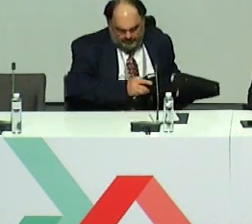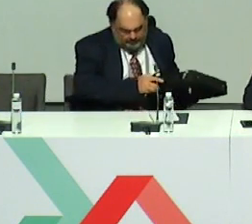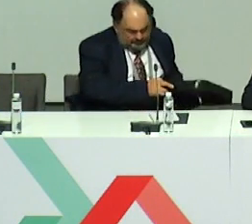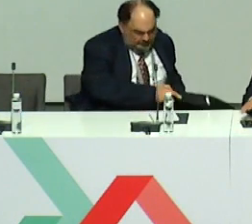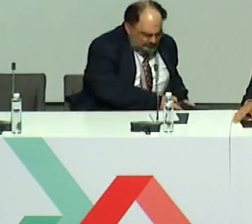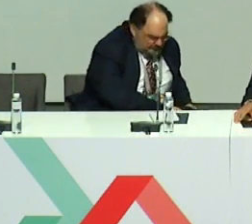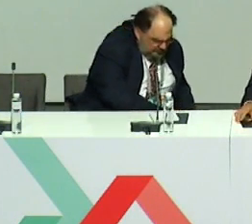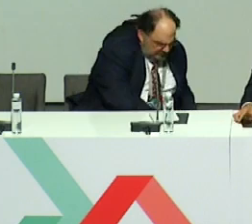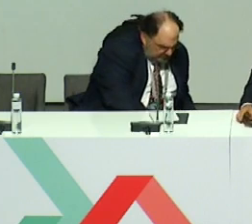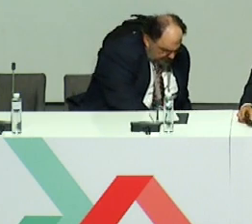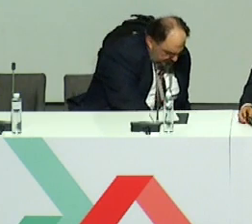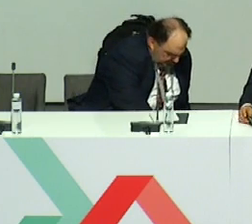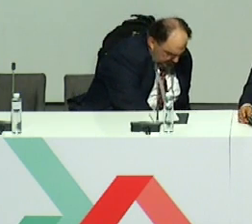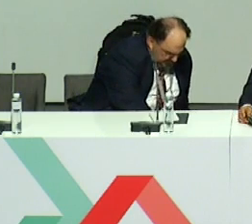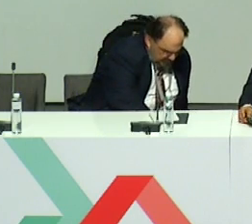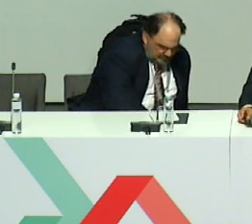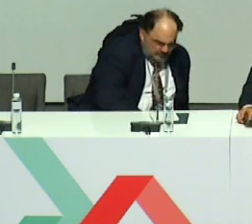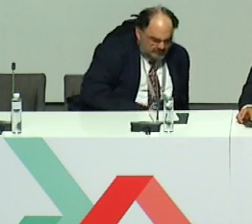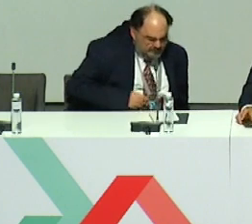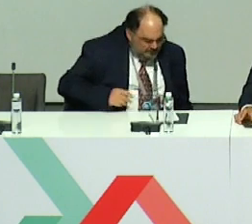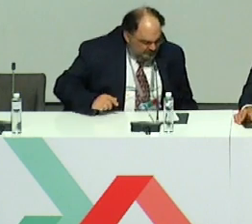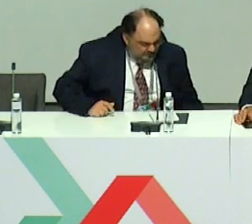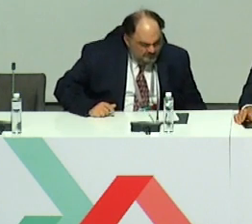minutes. Veuillez prendre place dans la salle.